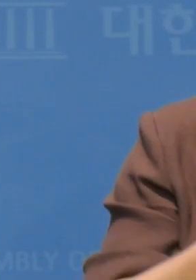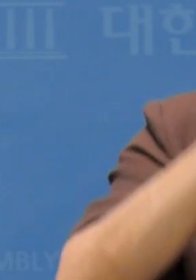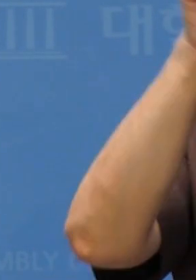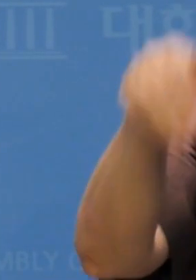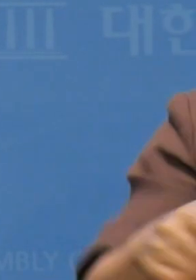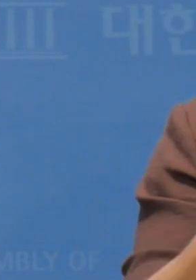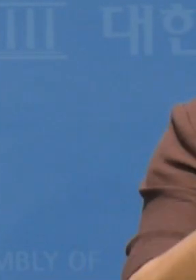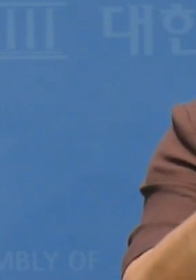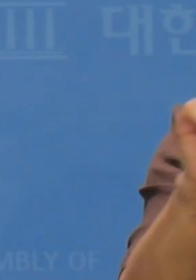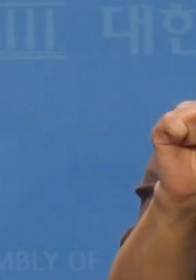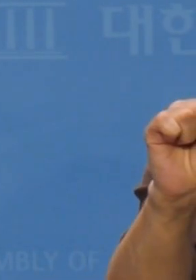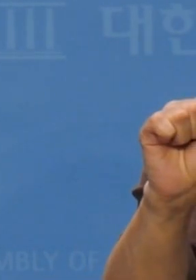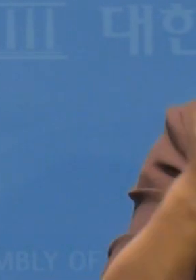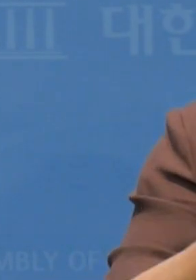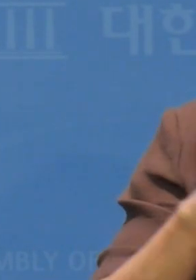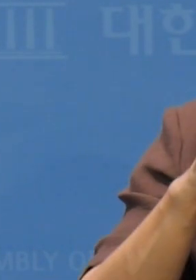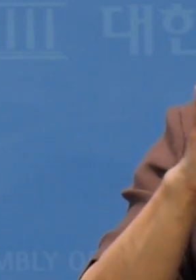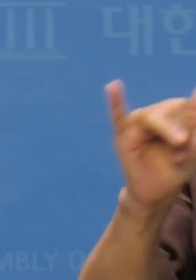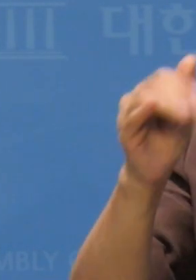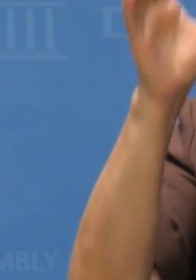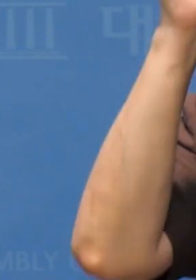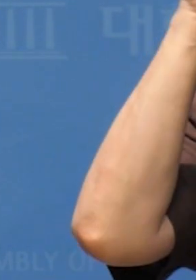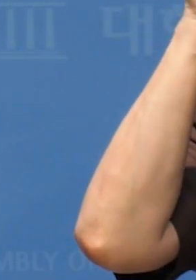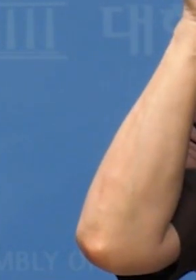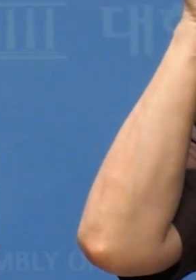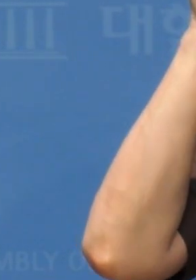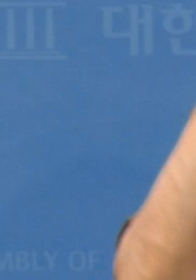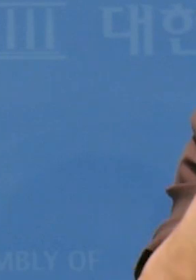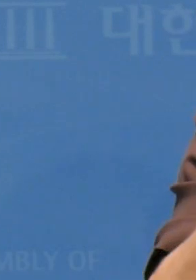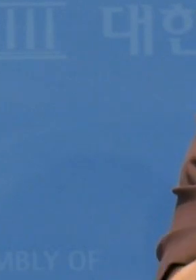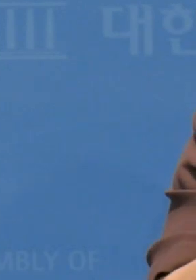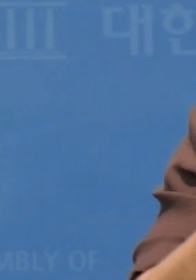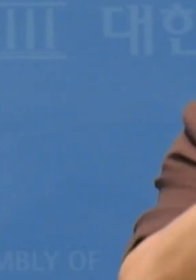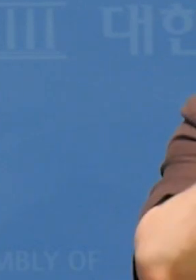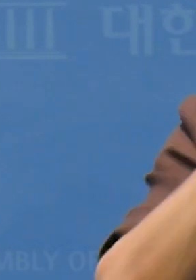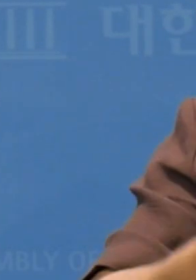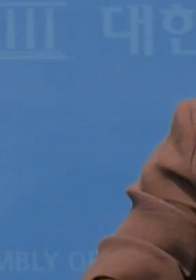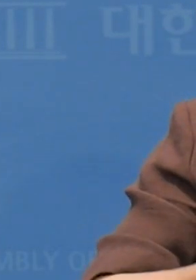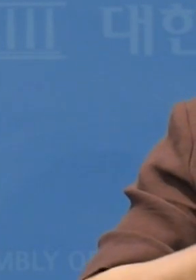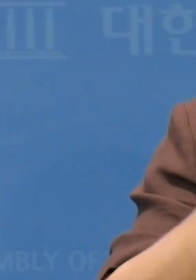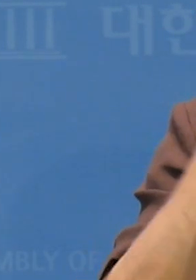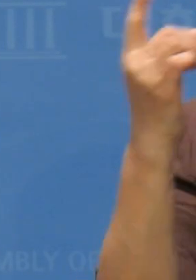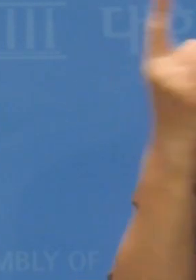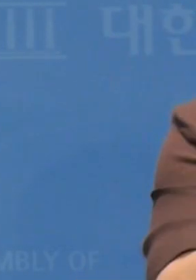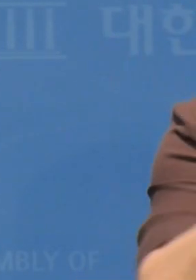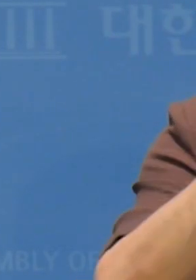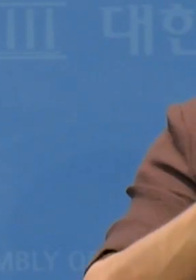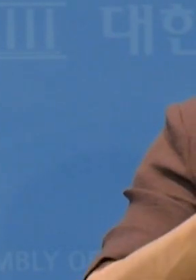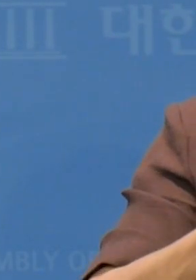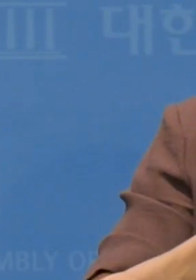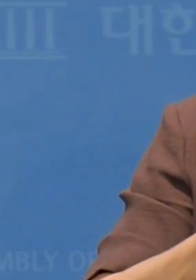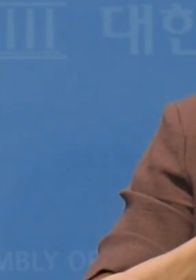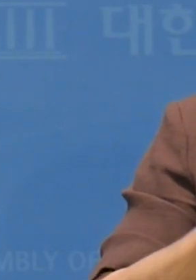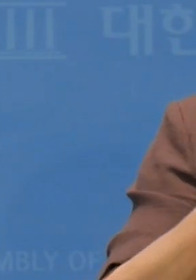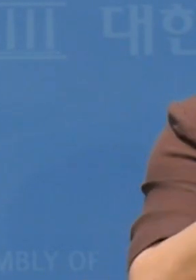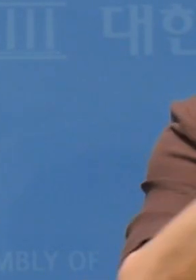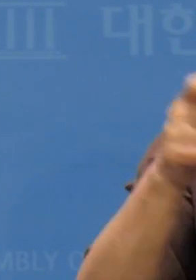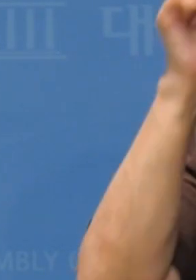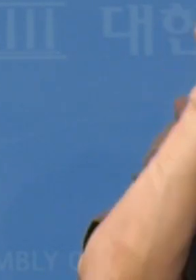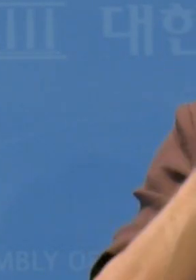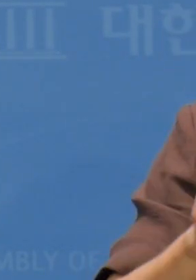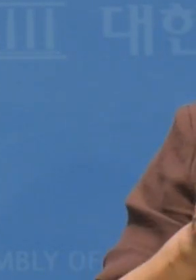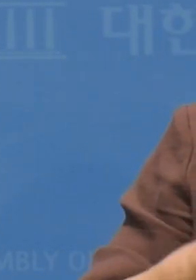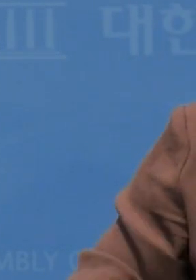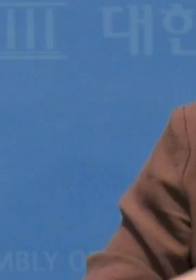떨어지는 KBS 국의 기대에 맞게 바로 서울 개혁에 대한 깊은 고민이